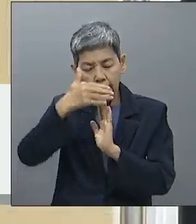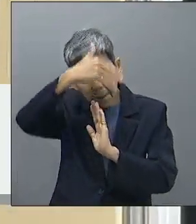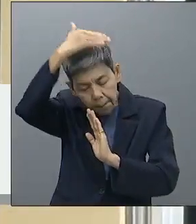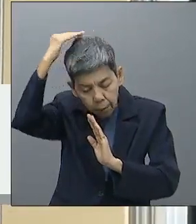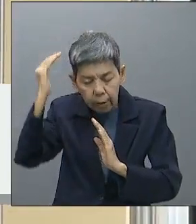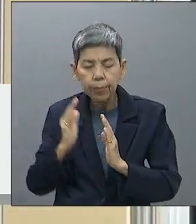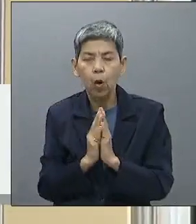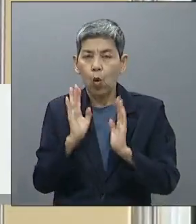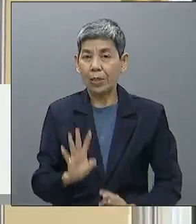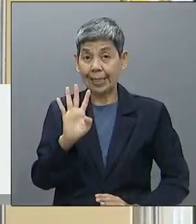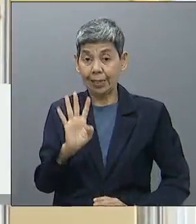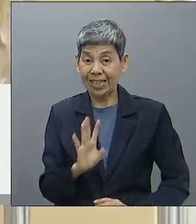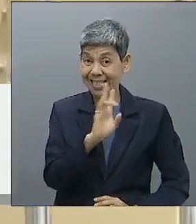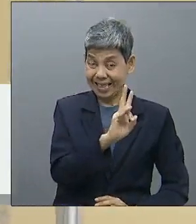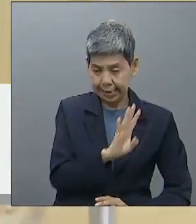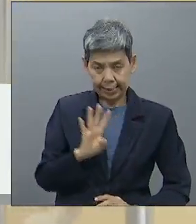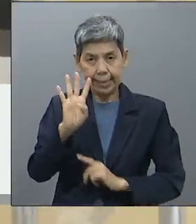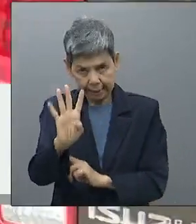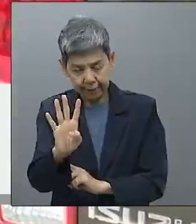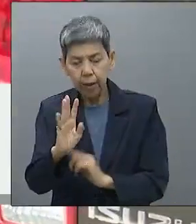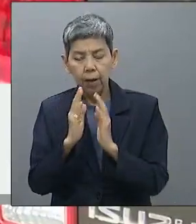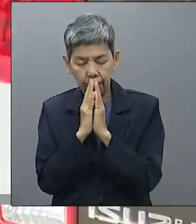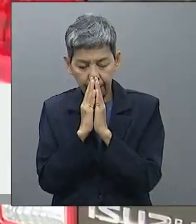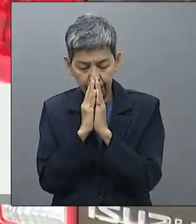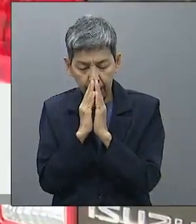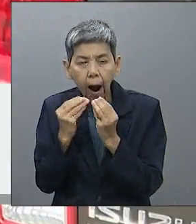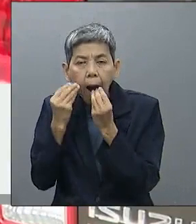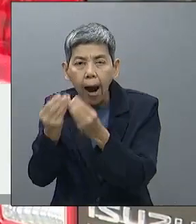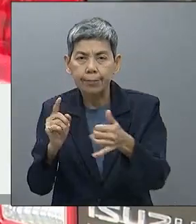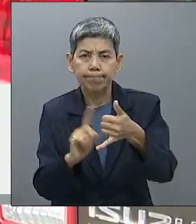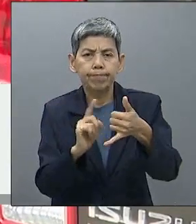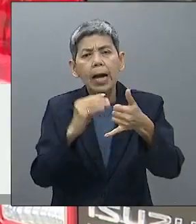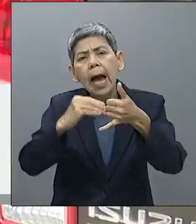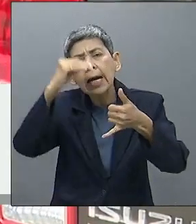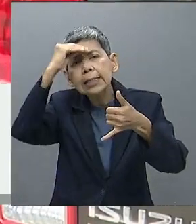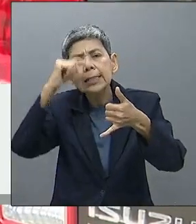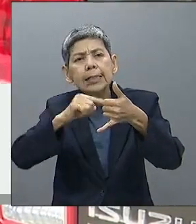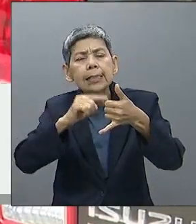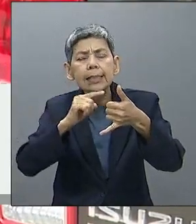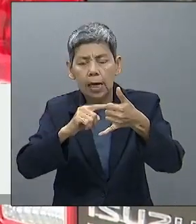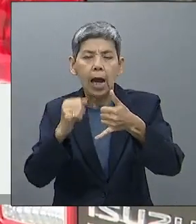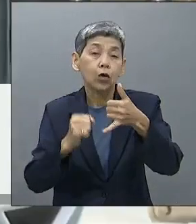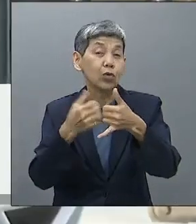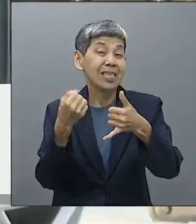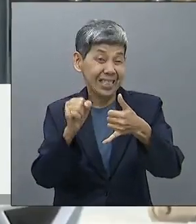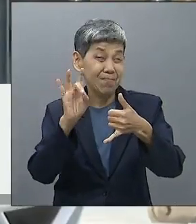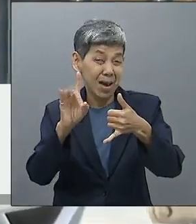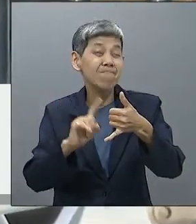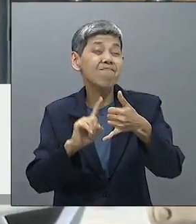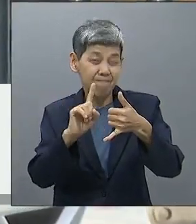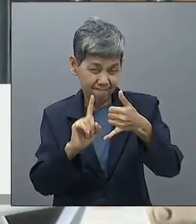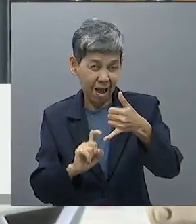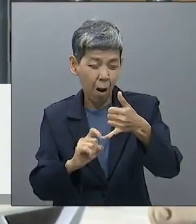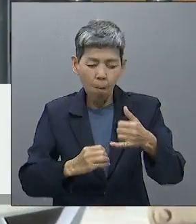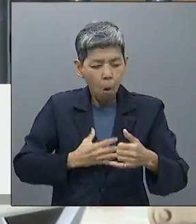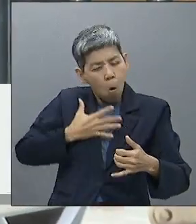ฟ4คนจาก7คนเป็นการอุทิศส่วนกุศลให้กับนายขุนทองเปรมมณีหรือว่าน้องเบนซ์อายุ18ปีที่เสียชีวิตจากเห